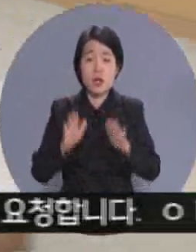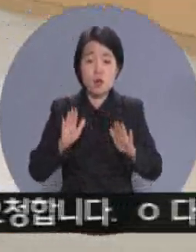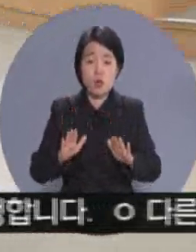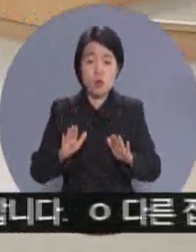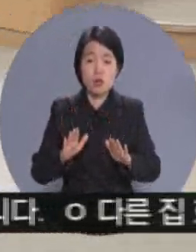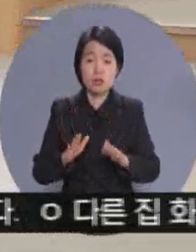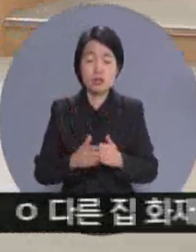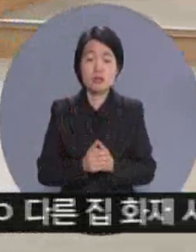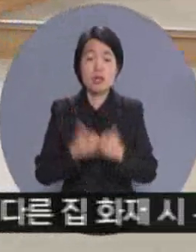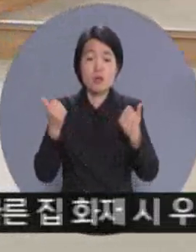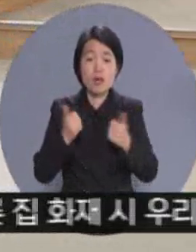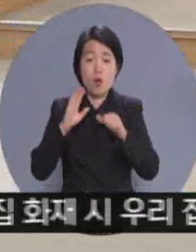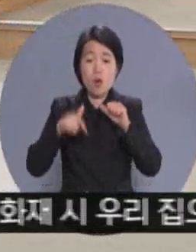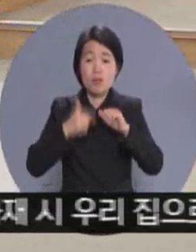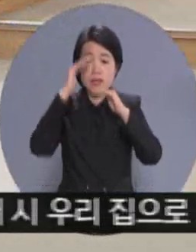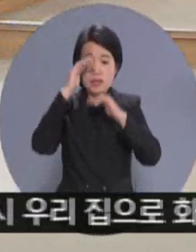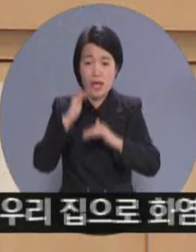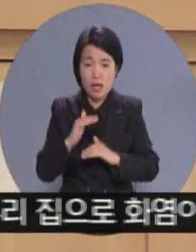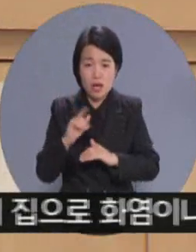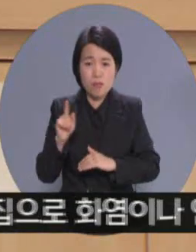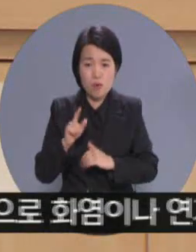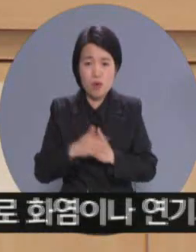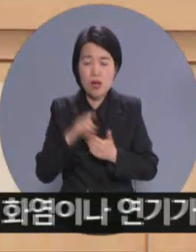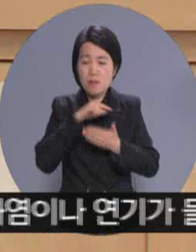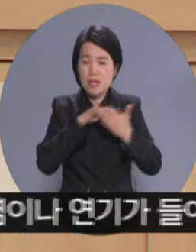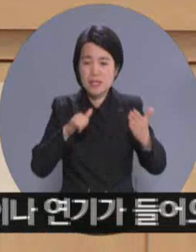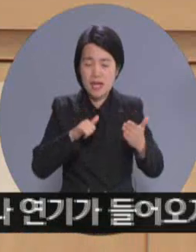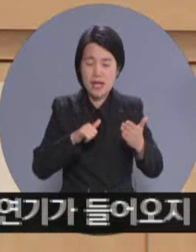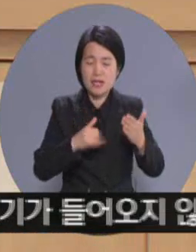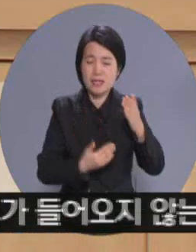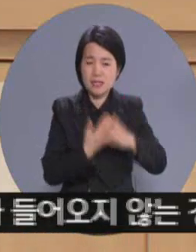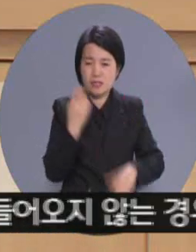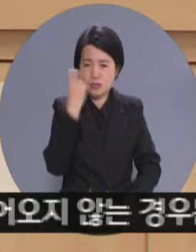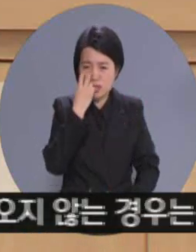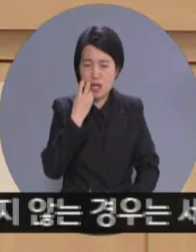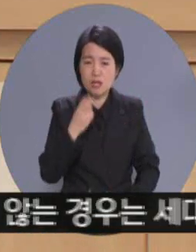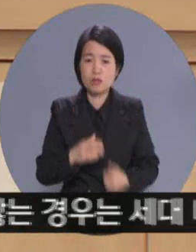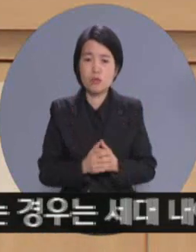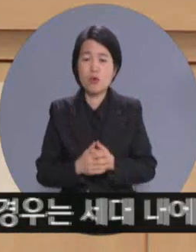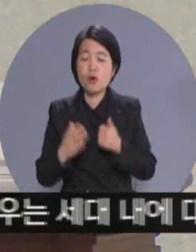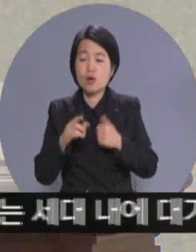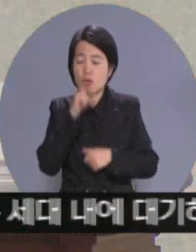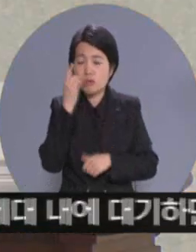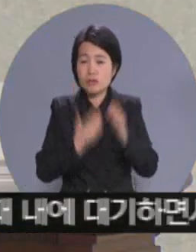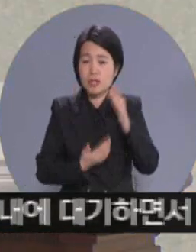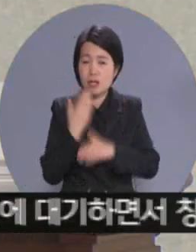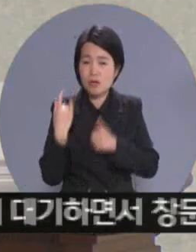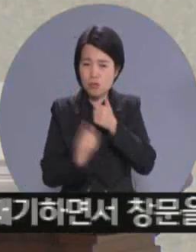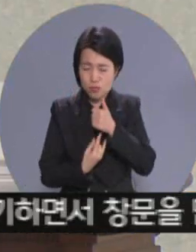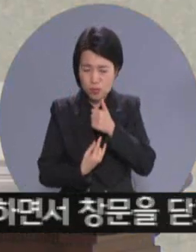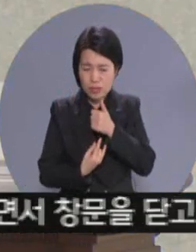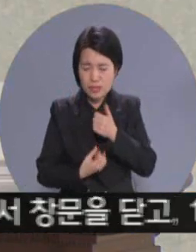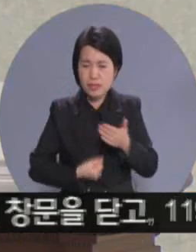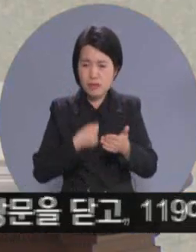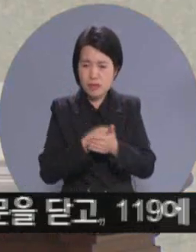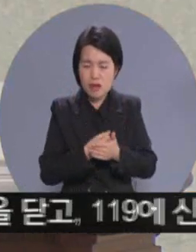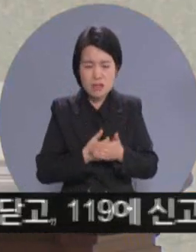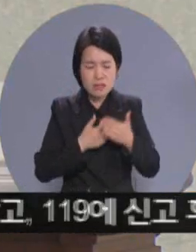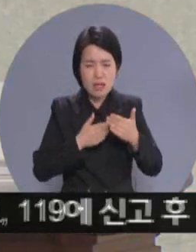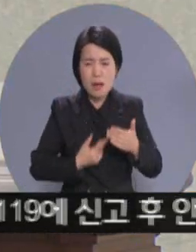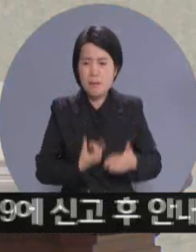오늘 본회의 5분 발언을 통해 피해자에 대한 사실조사와 여순 사건 위원회의 최종 결정이 속도를 내지 못하고